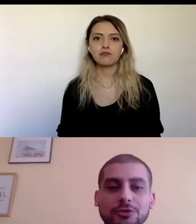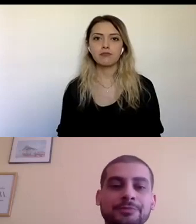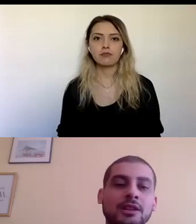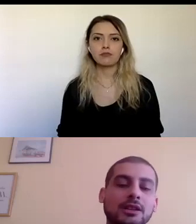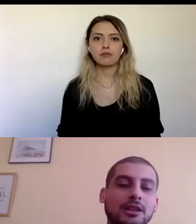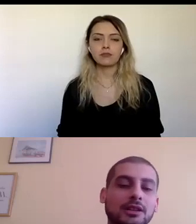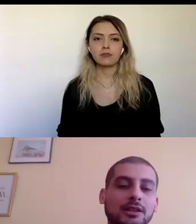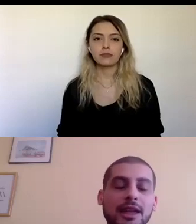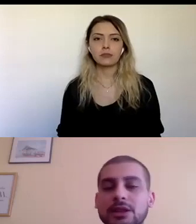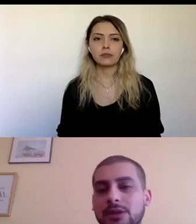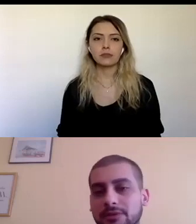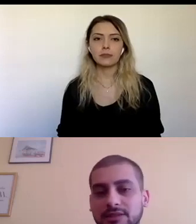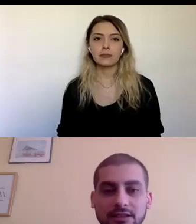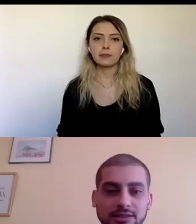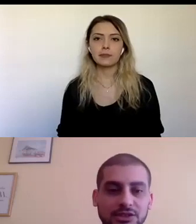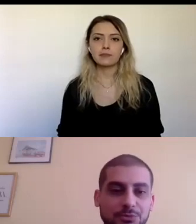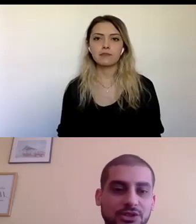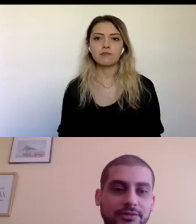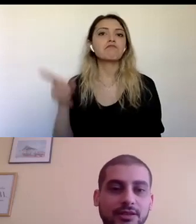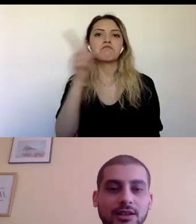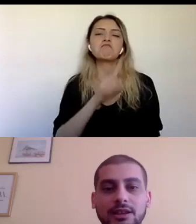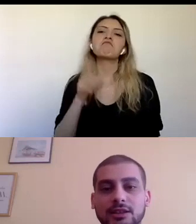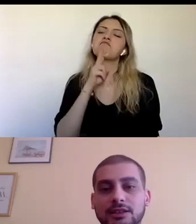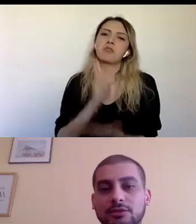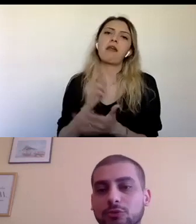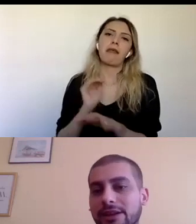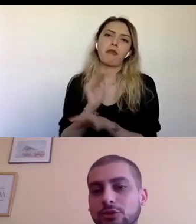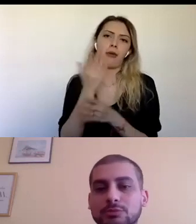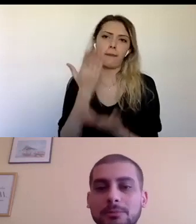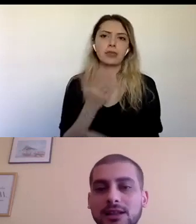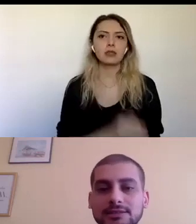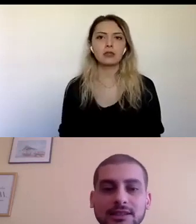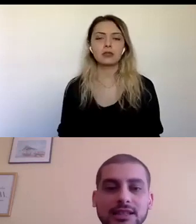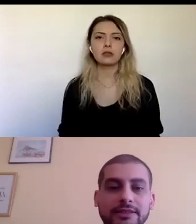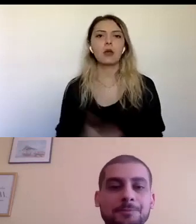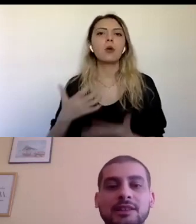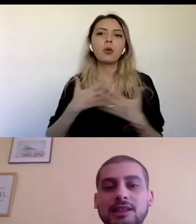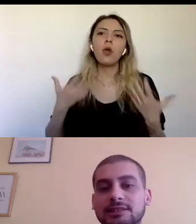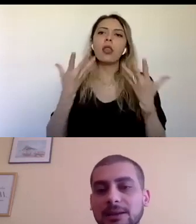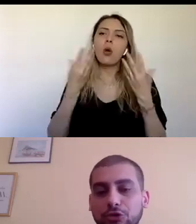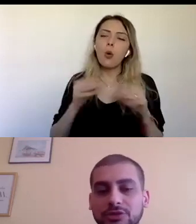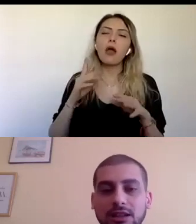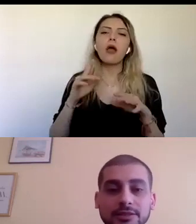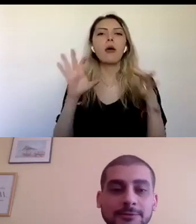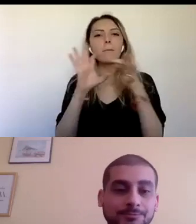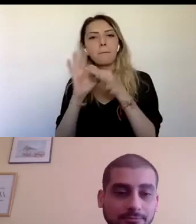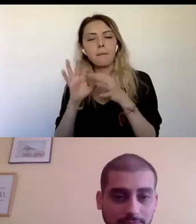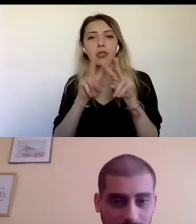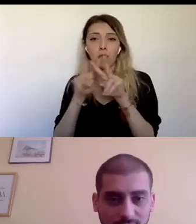mevcut. Eminim hepinizin karşısına çıkmıştır. Güvenli olmayan bağlantı linkleri, sahte